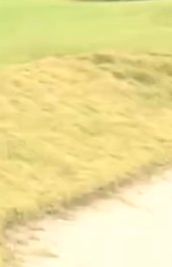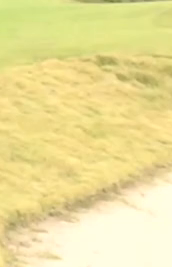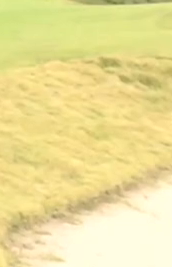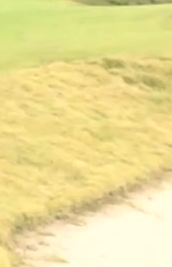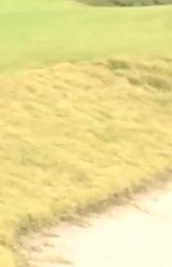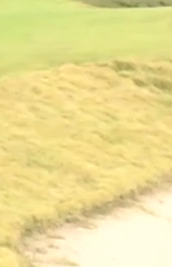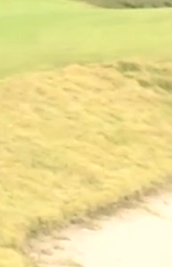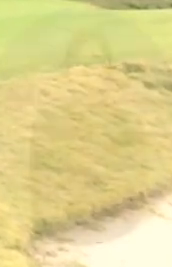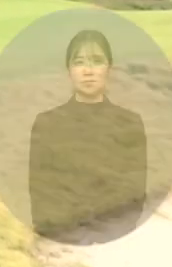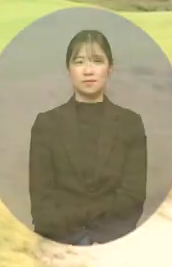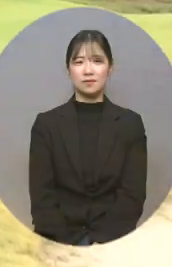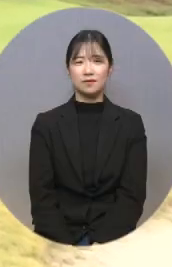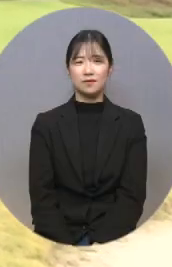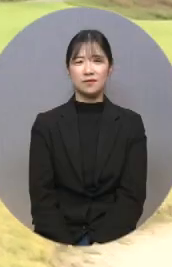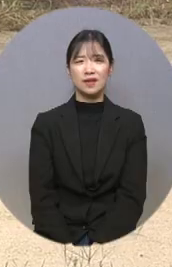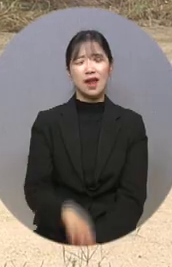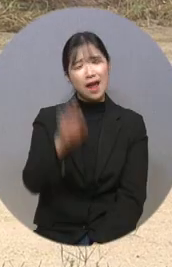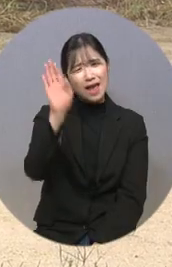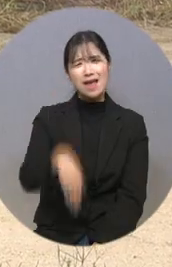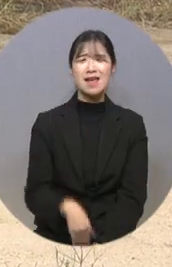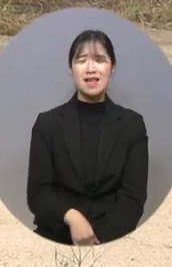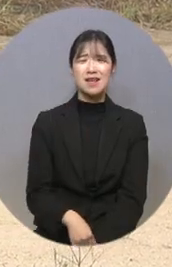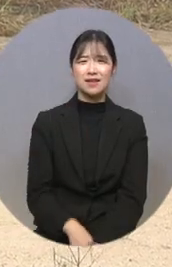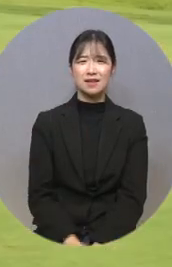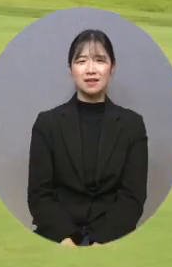아, 나 너무 뛰었다. 야!